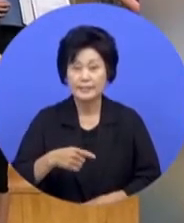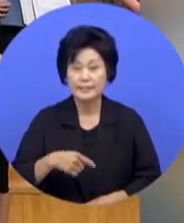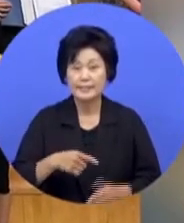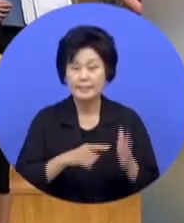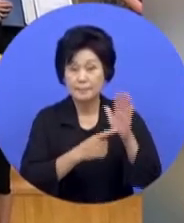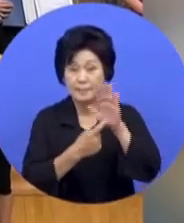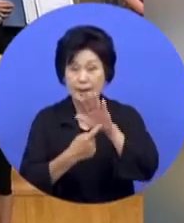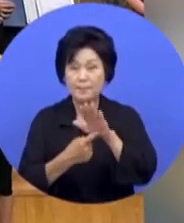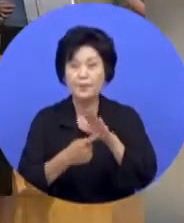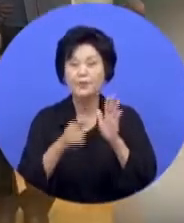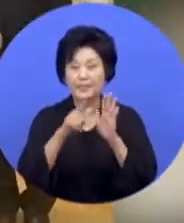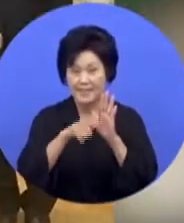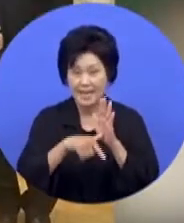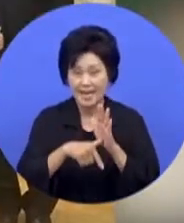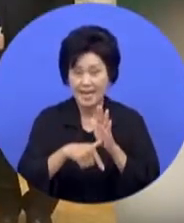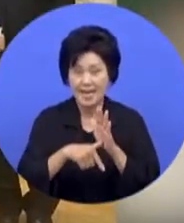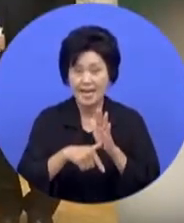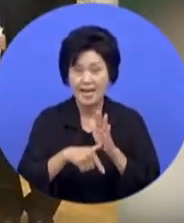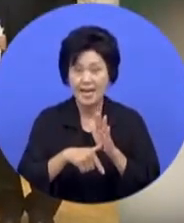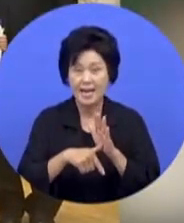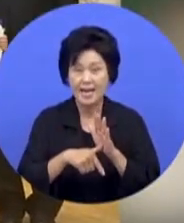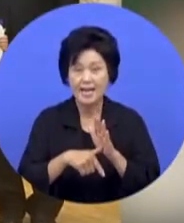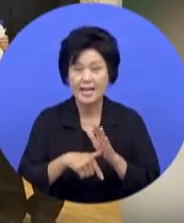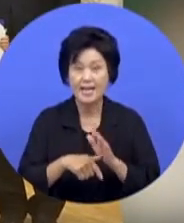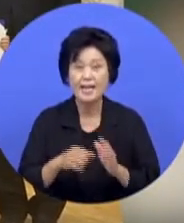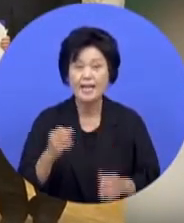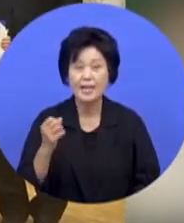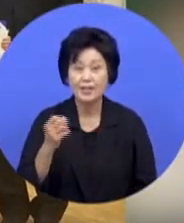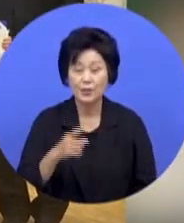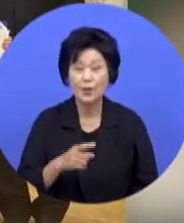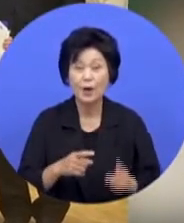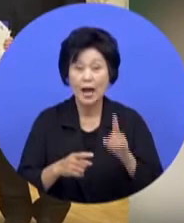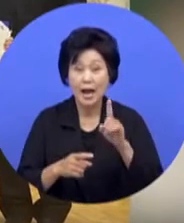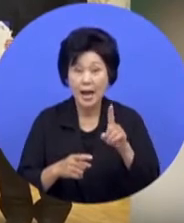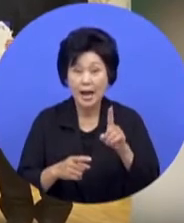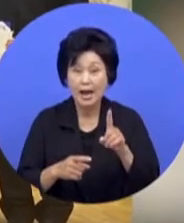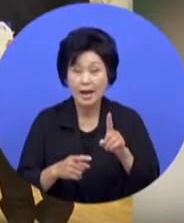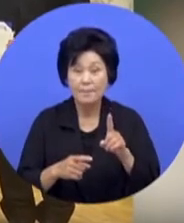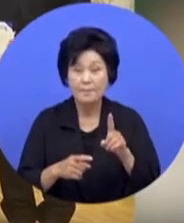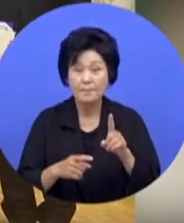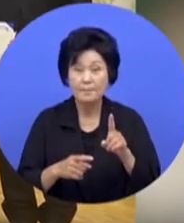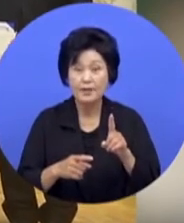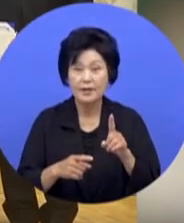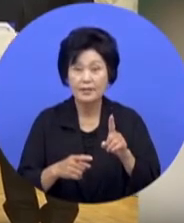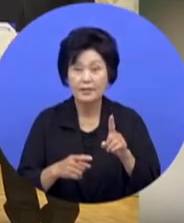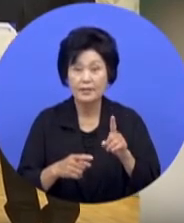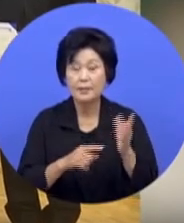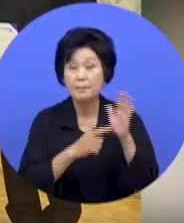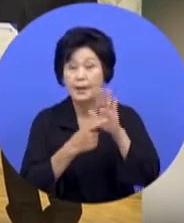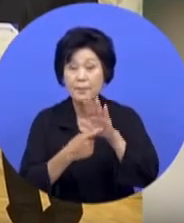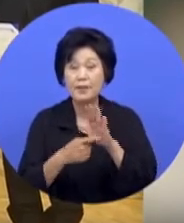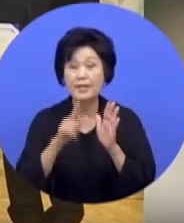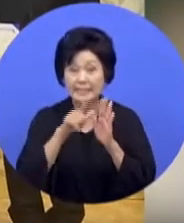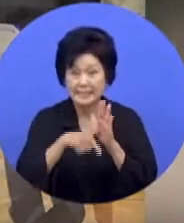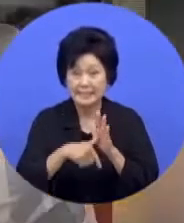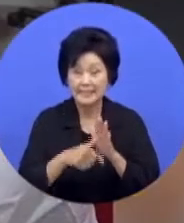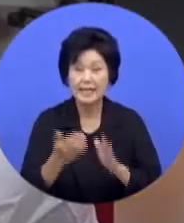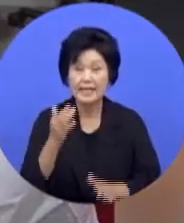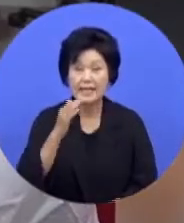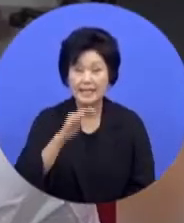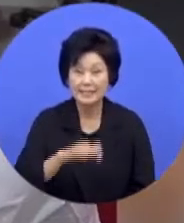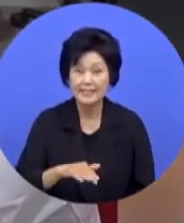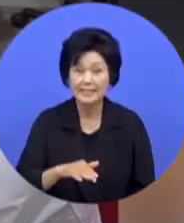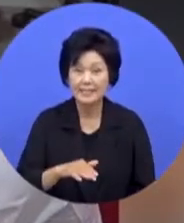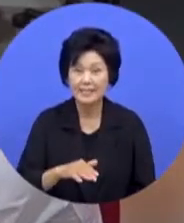이제 학기에 한 번 잉글리시 스피치 발표 대회를 하거든요. 네. 예. 메달도 예. 따고 뭐 예, 아우 상금도 있나 봐요.